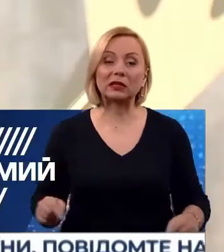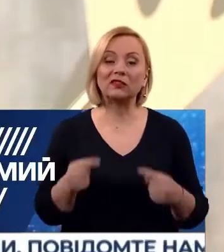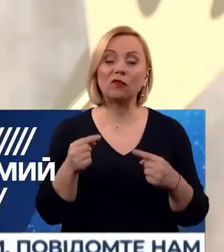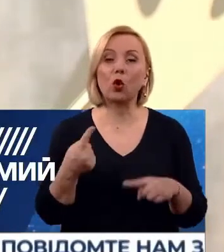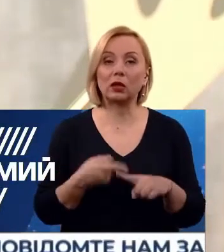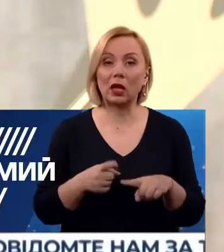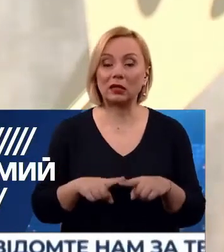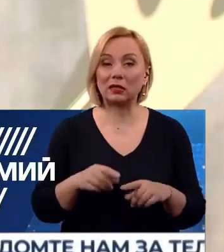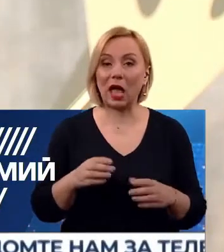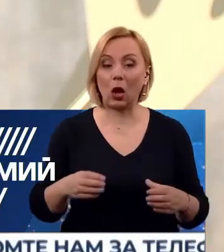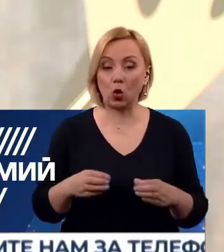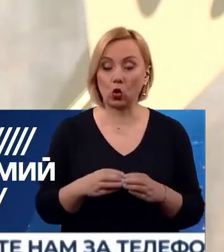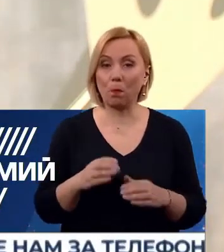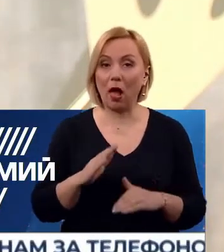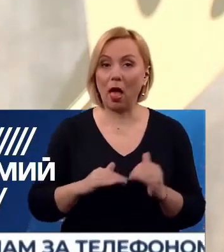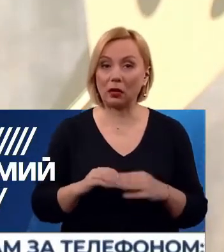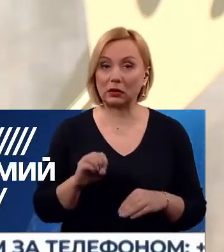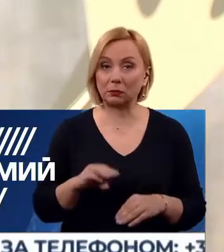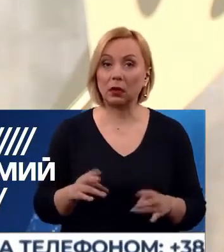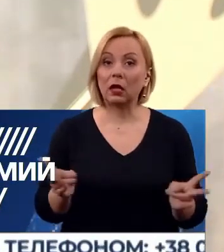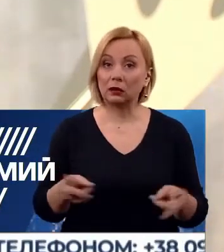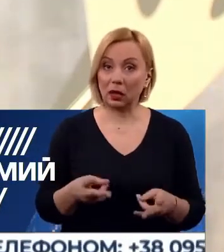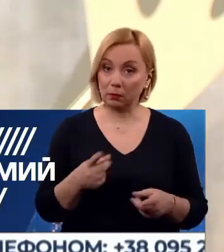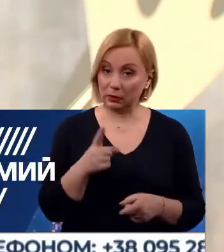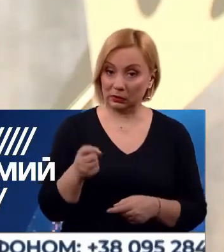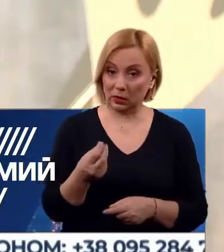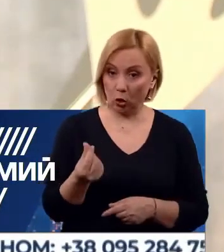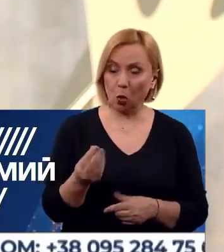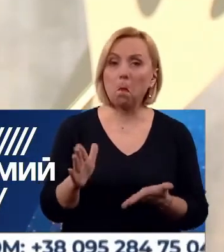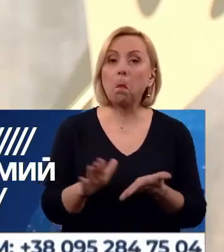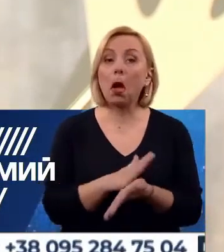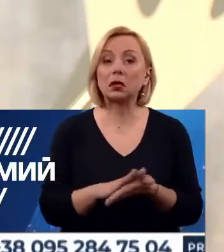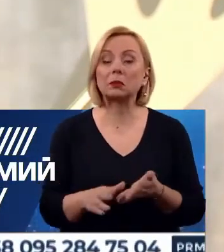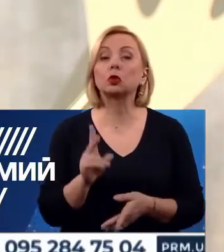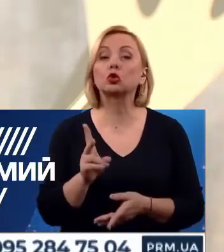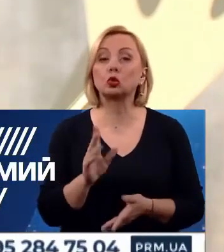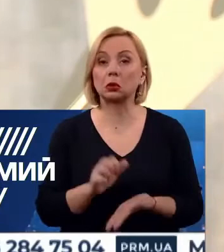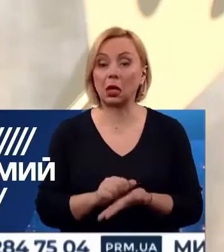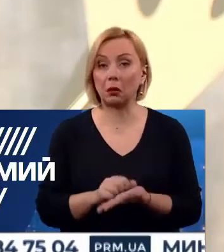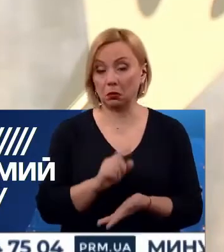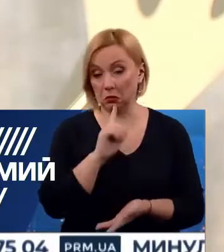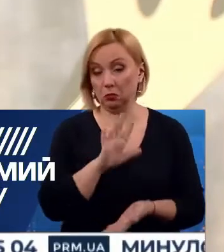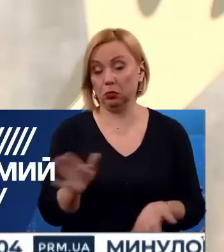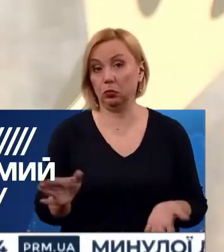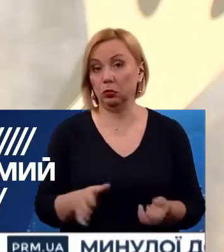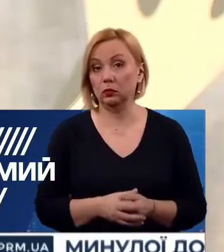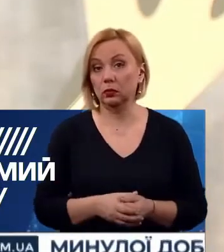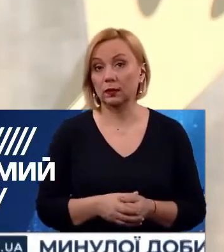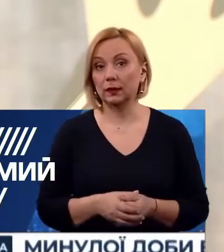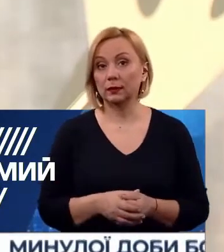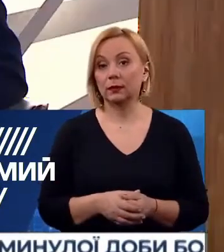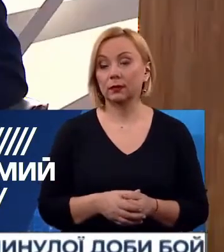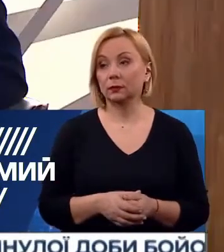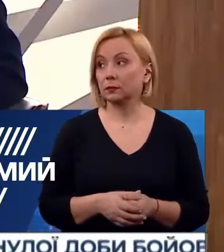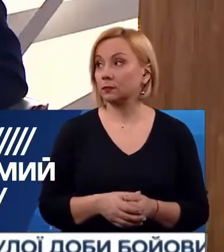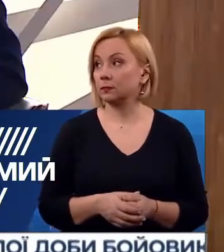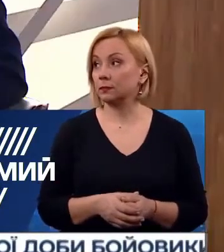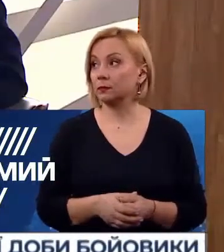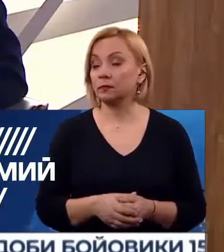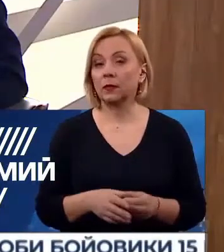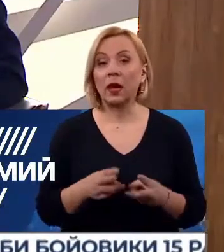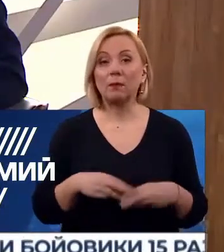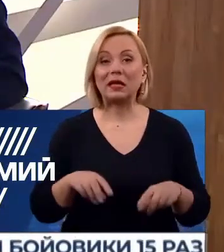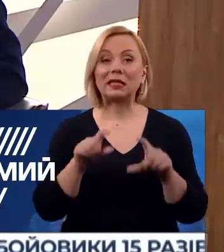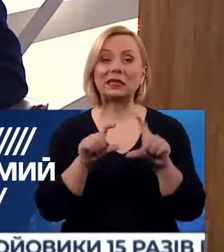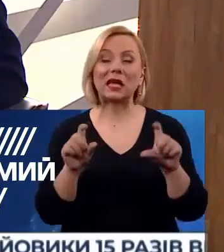експертна група? Тому що це потрібно робити за гроші. Хто ж буде безоплатно цим займатися? Ну, я думаю, що в Міністерстві